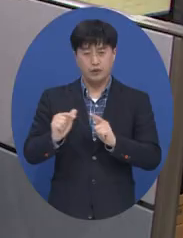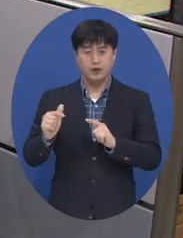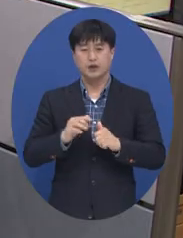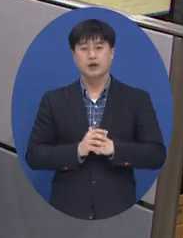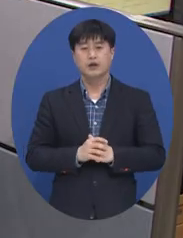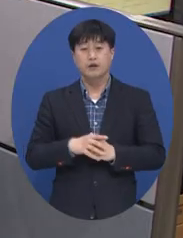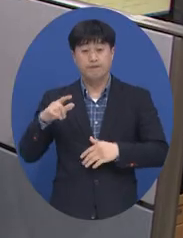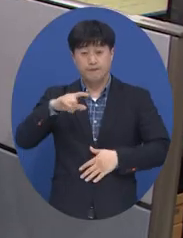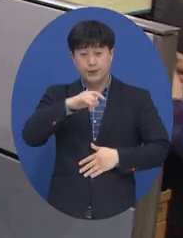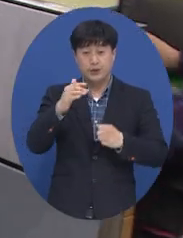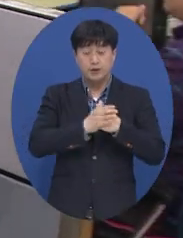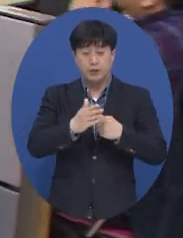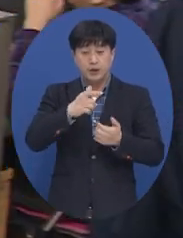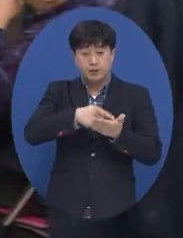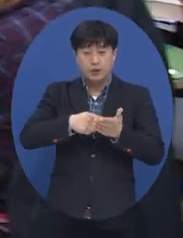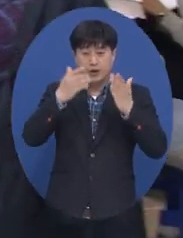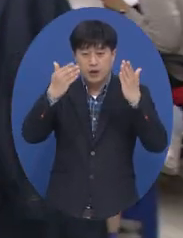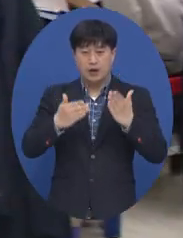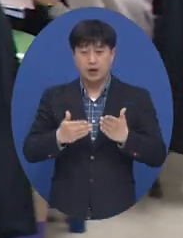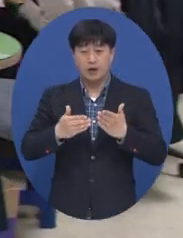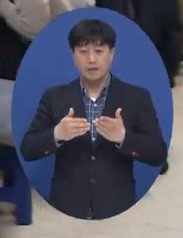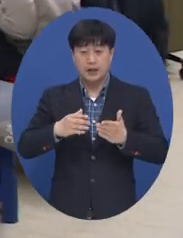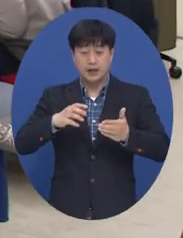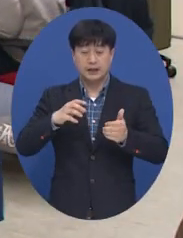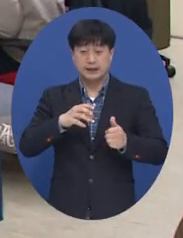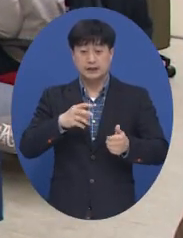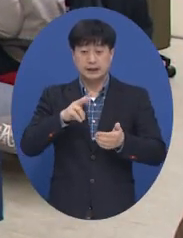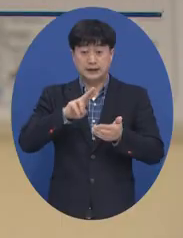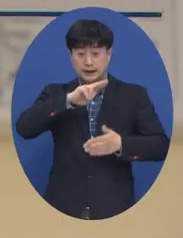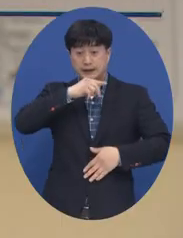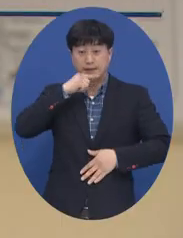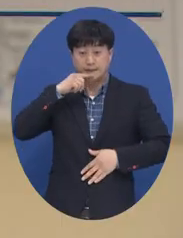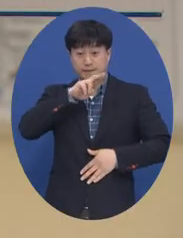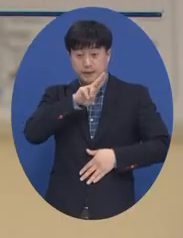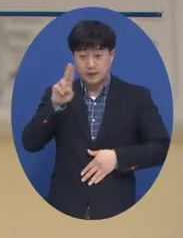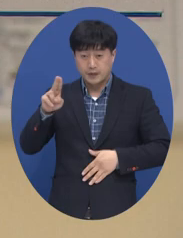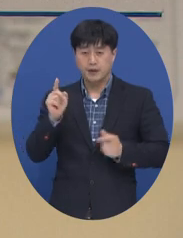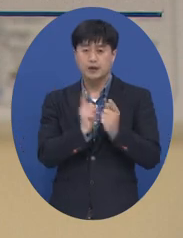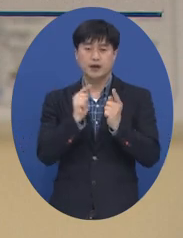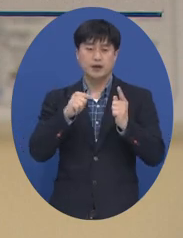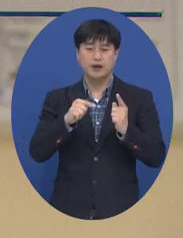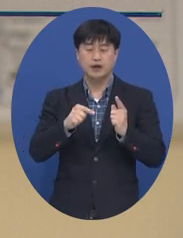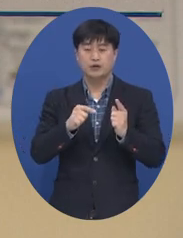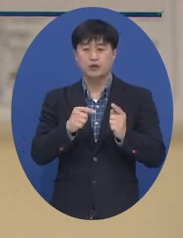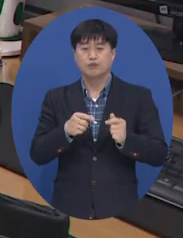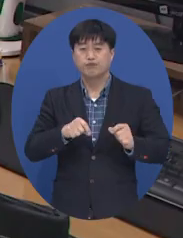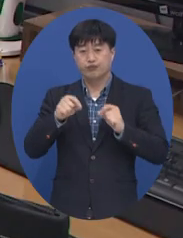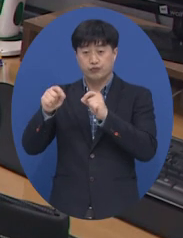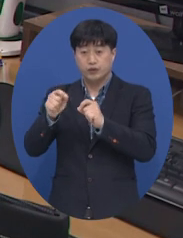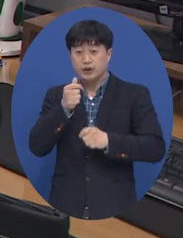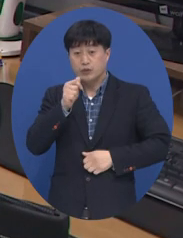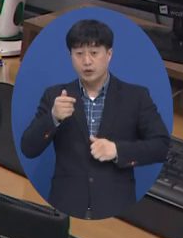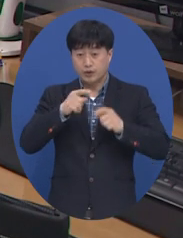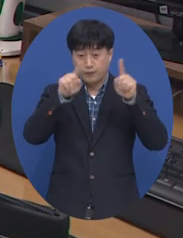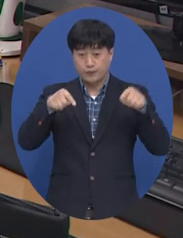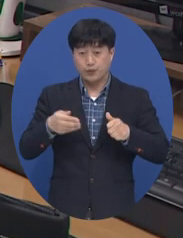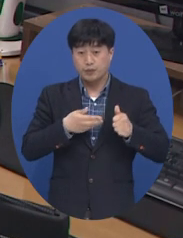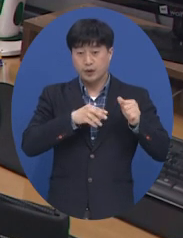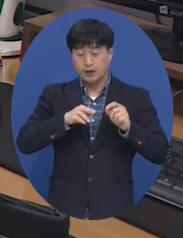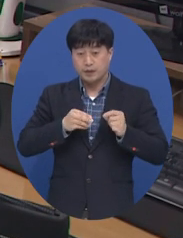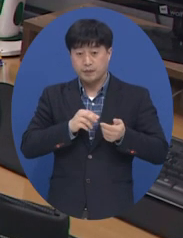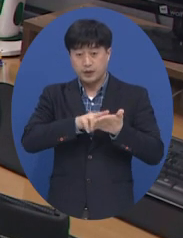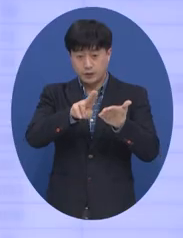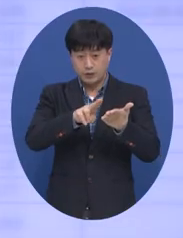입니다 코랄 구로 피해 레이븐 재산압류 대상자에게 체납처분 유예 신청 안내문을 발송해 징수 유예 등의